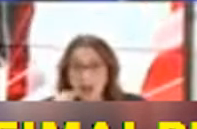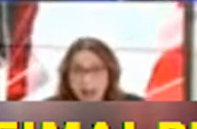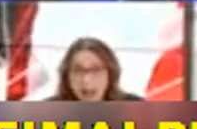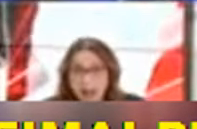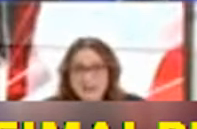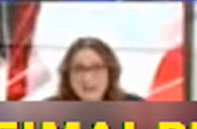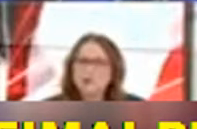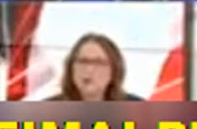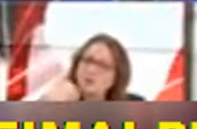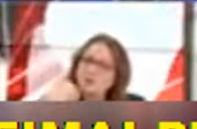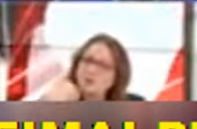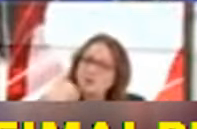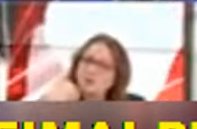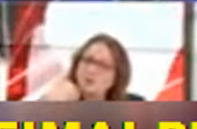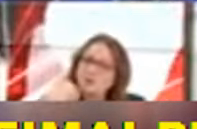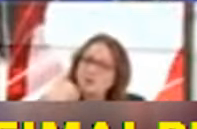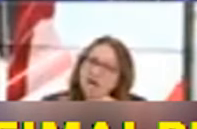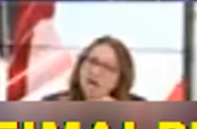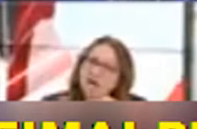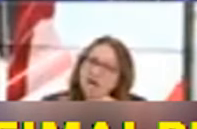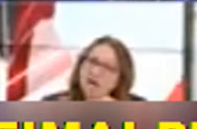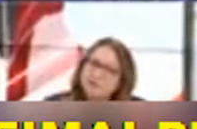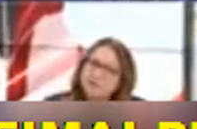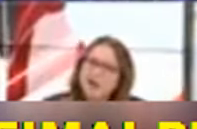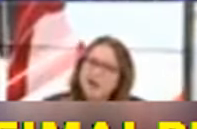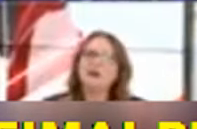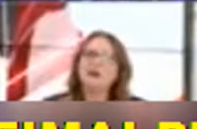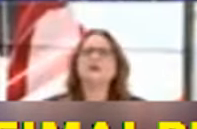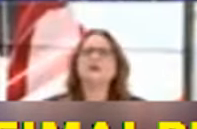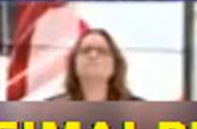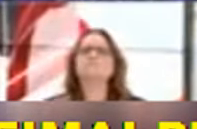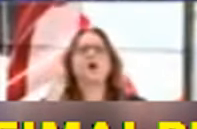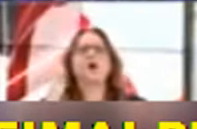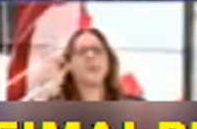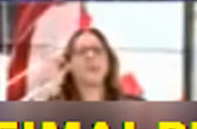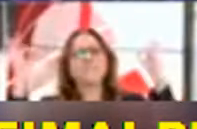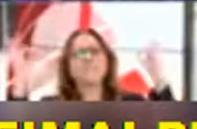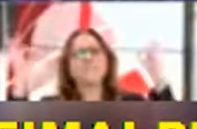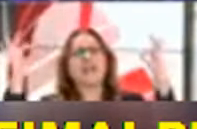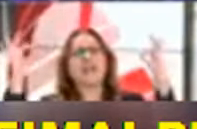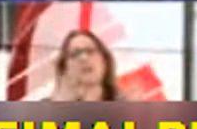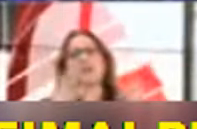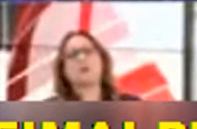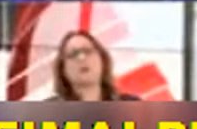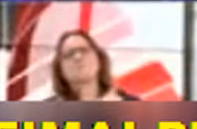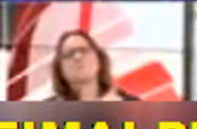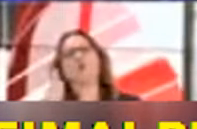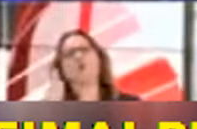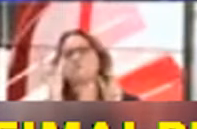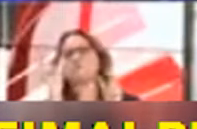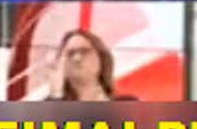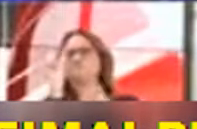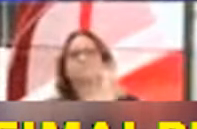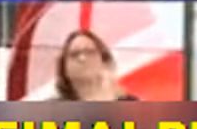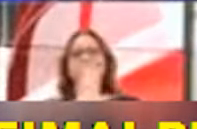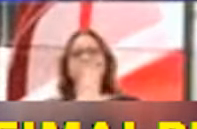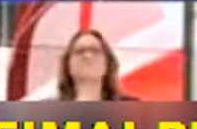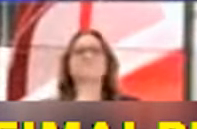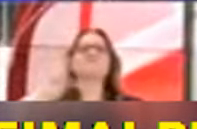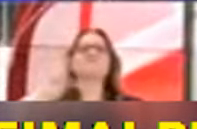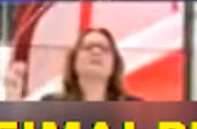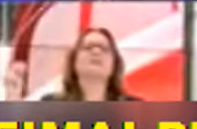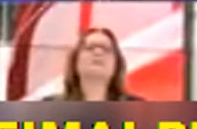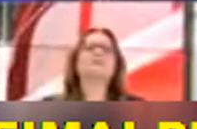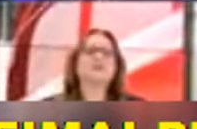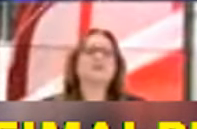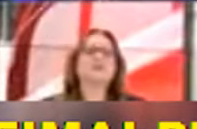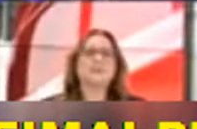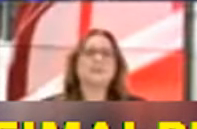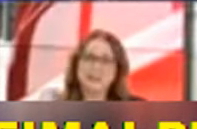εκεί εντοπίζω εγώ και το πραγματικό πρόβλημα που έχει να κάνει με τον αλυτρωτισμό των Σκοπίων.